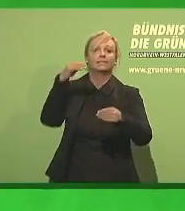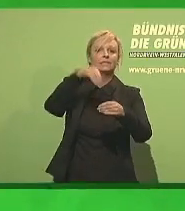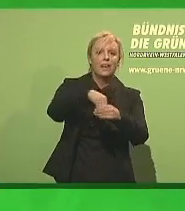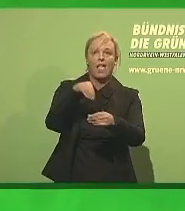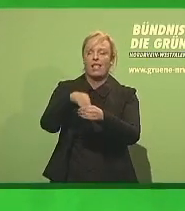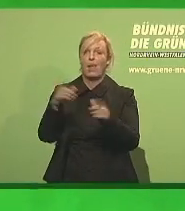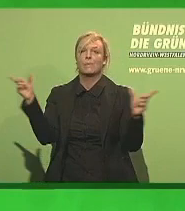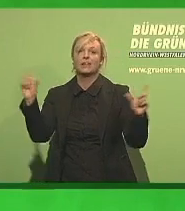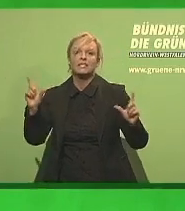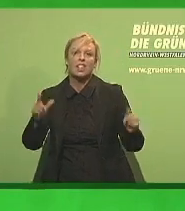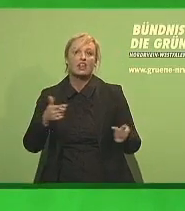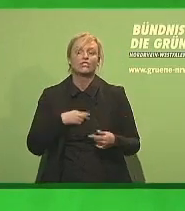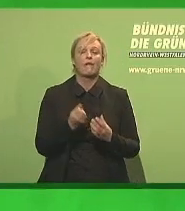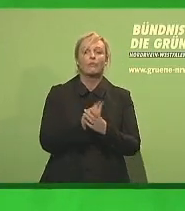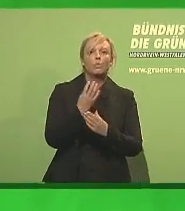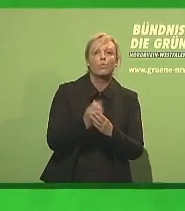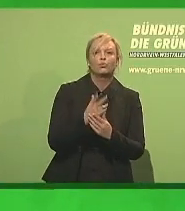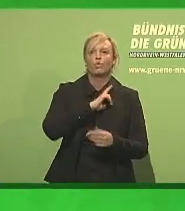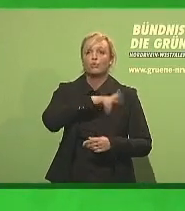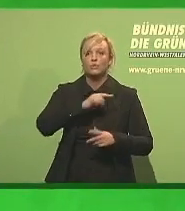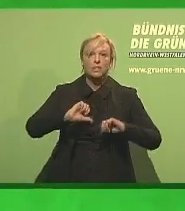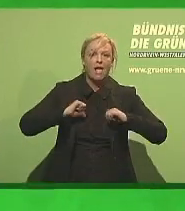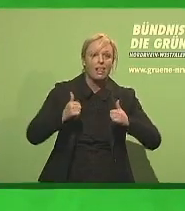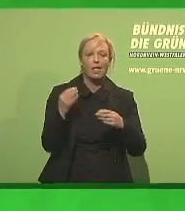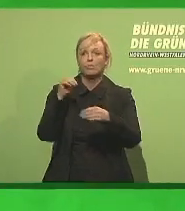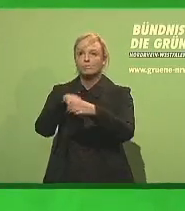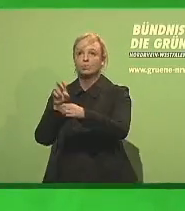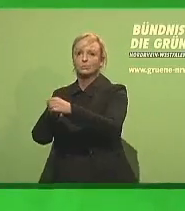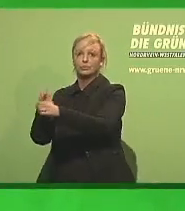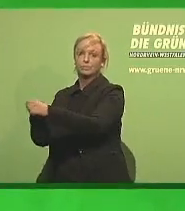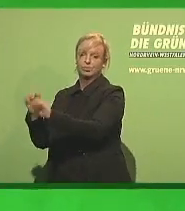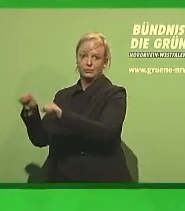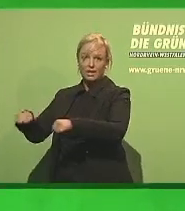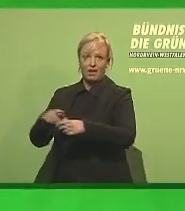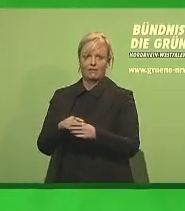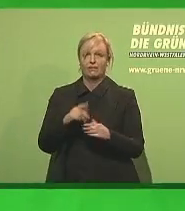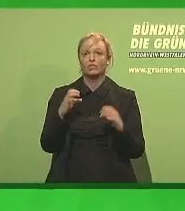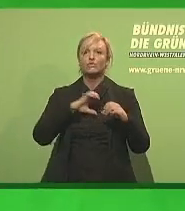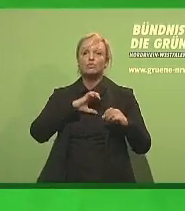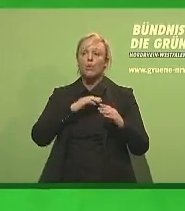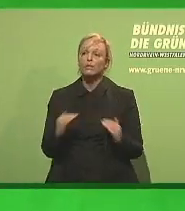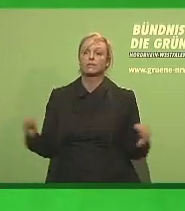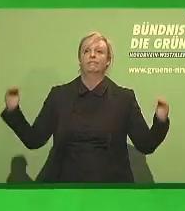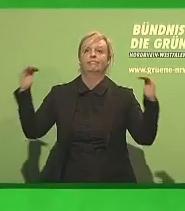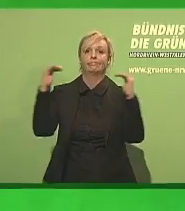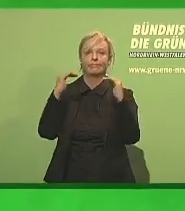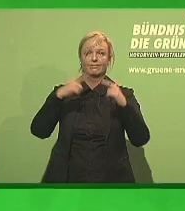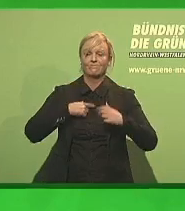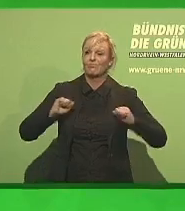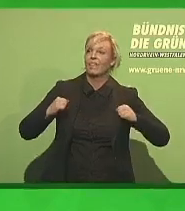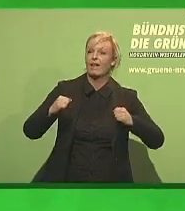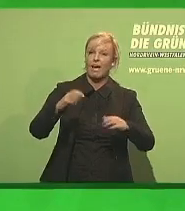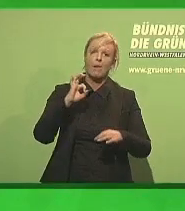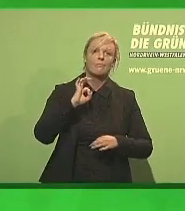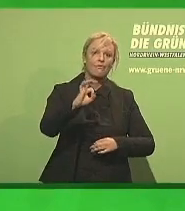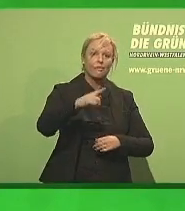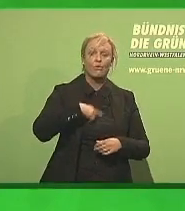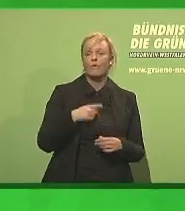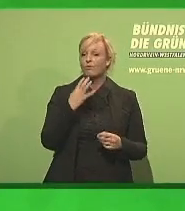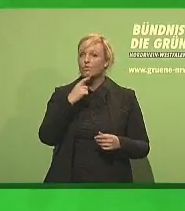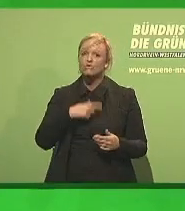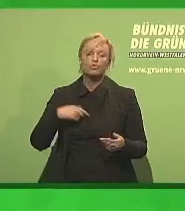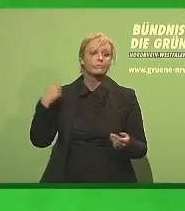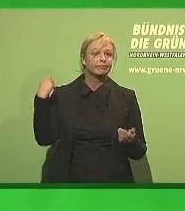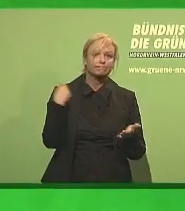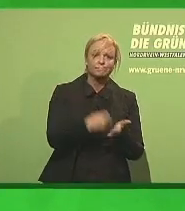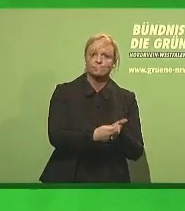kulturellen, sozialen Leben und für gleiche Chancen. Wir werden dafür kämpfen. Und das müssen wir deutlich machen. Das